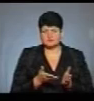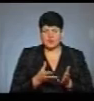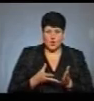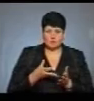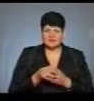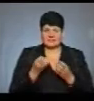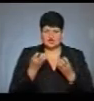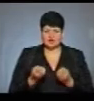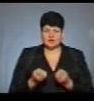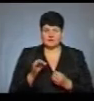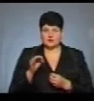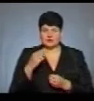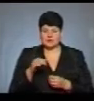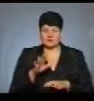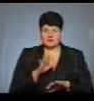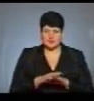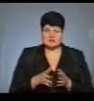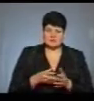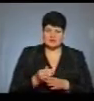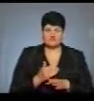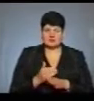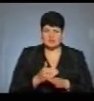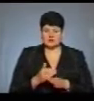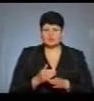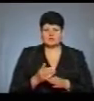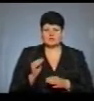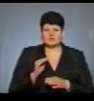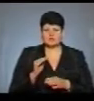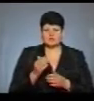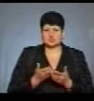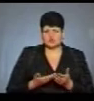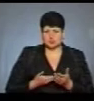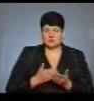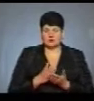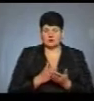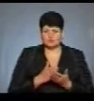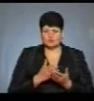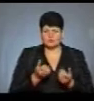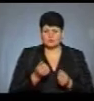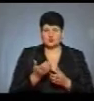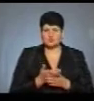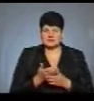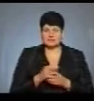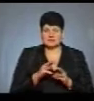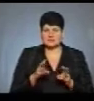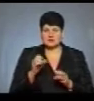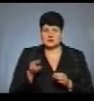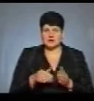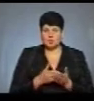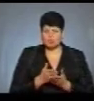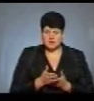оплатити ще. Ощадбанк заплатив за частину житлово-комунальних послуг за отриману субсидію від Міністерства соціальної політики.